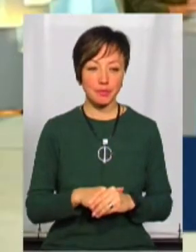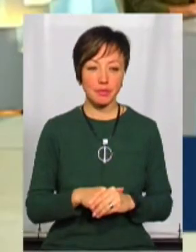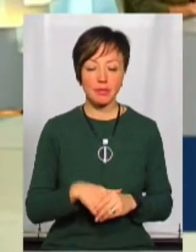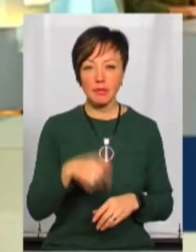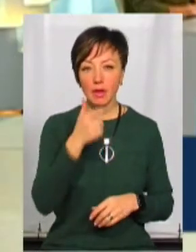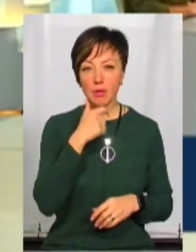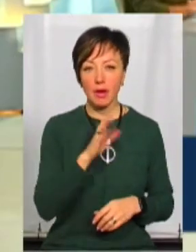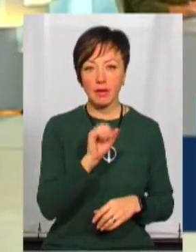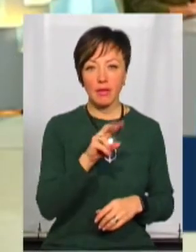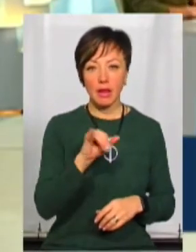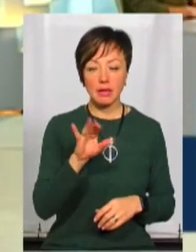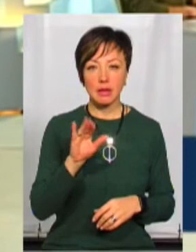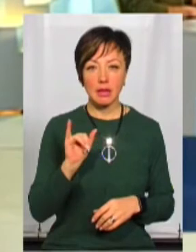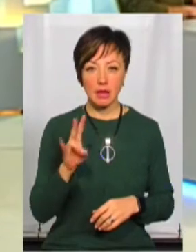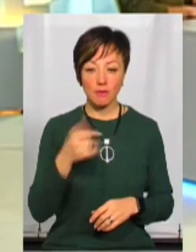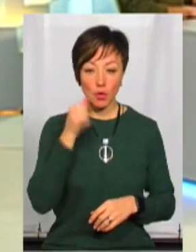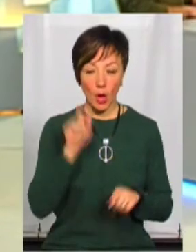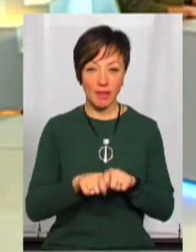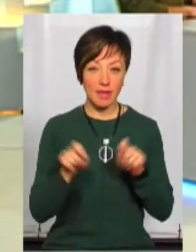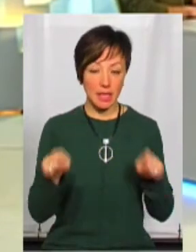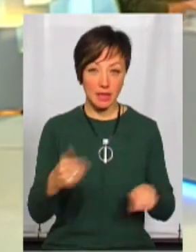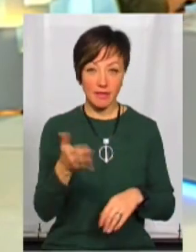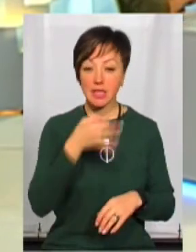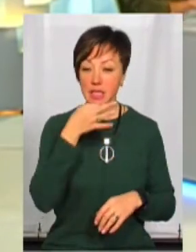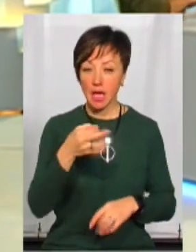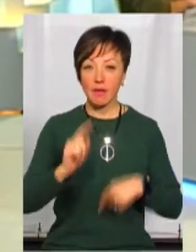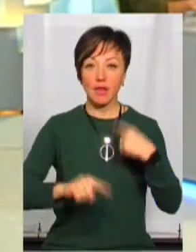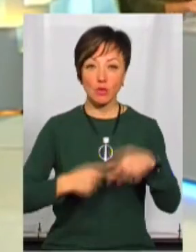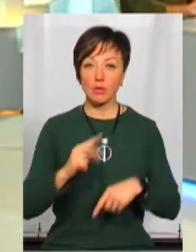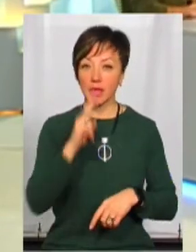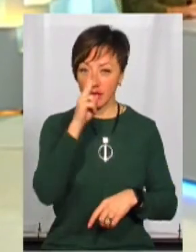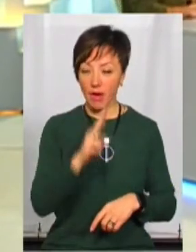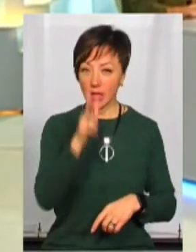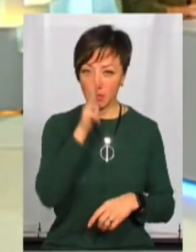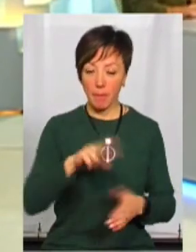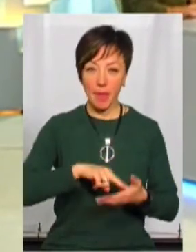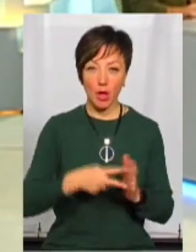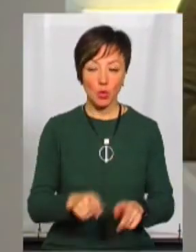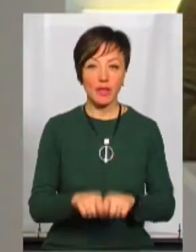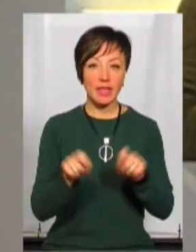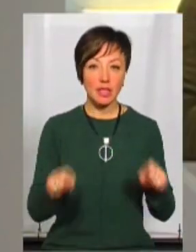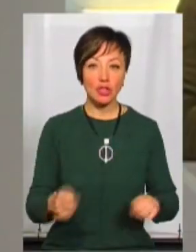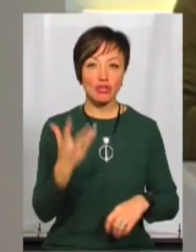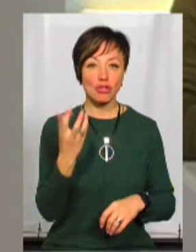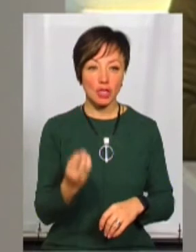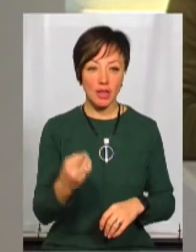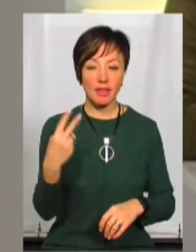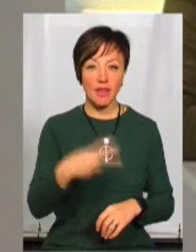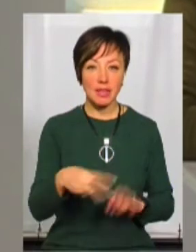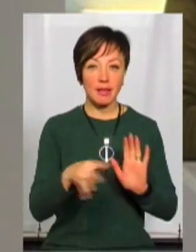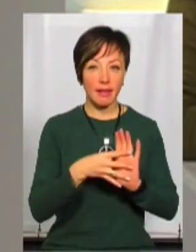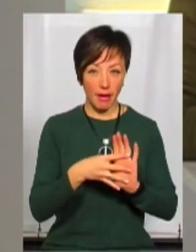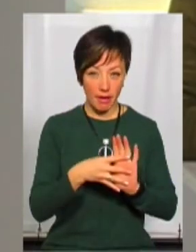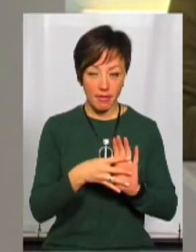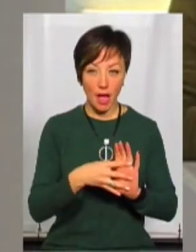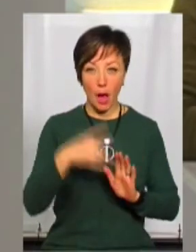Пане Валентине, учора на відкритті станції ви сказали, що в наступних 2-3 місяці плануєте відкрити ще